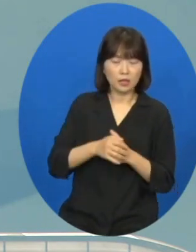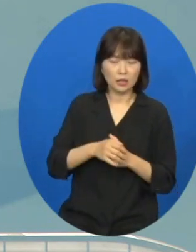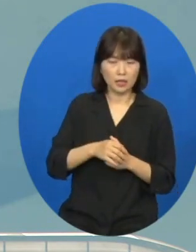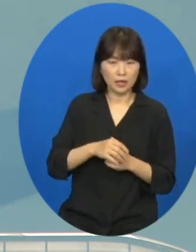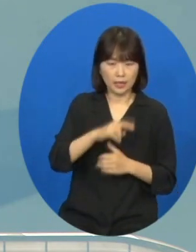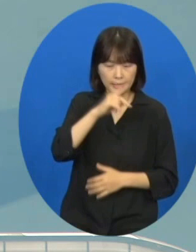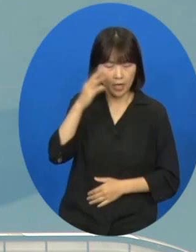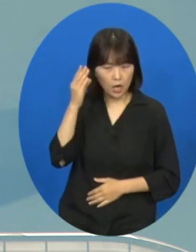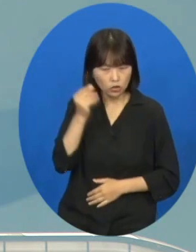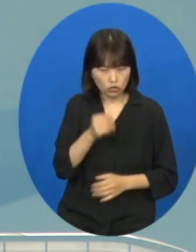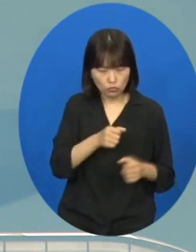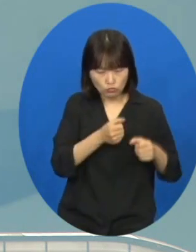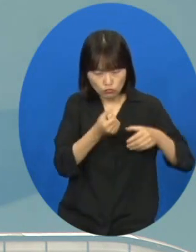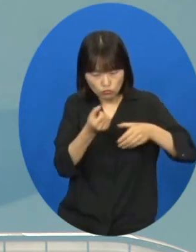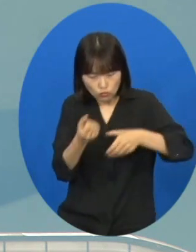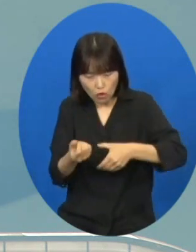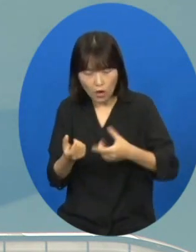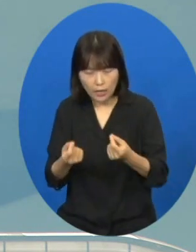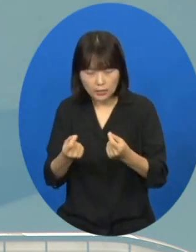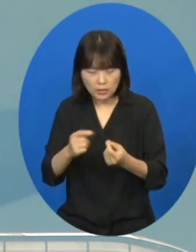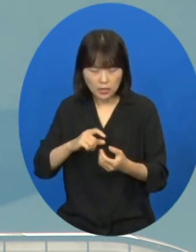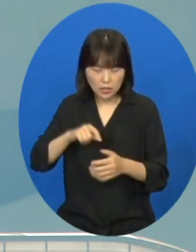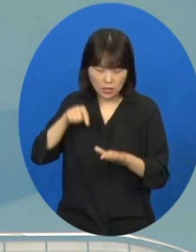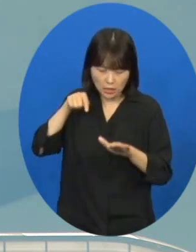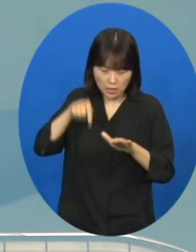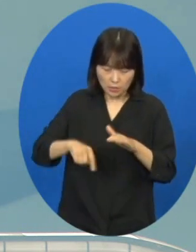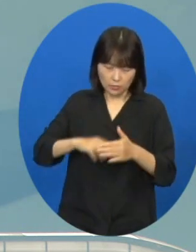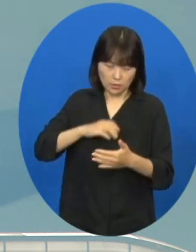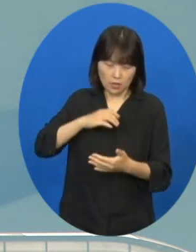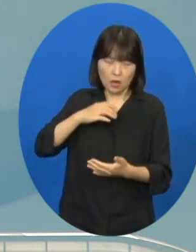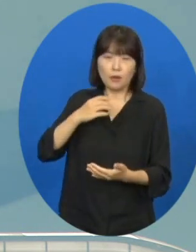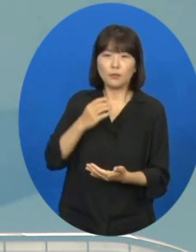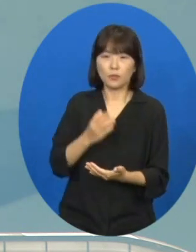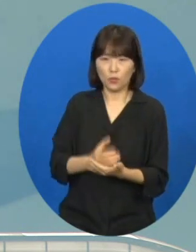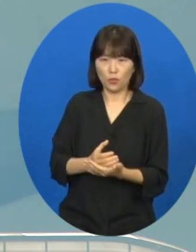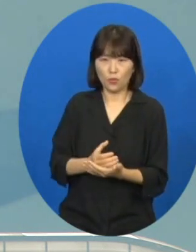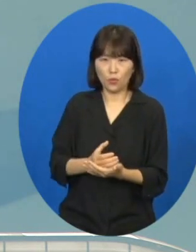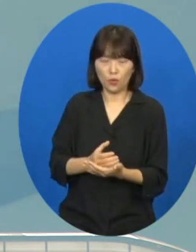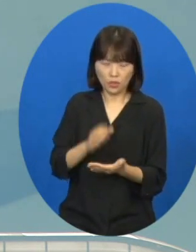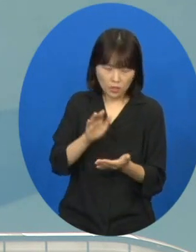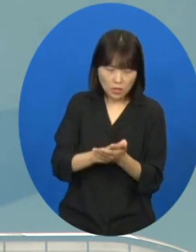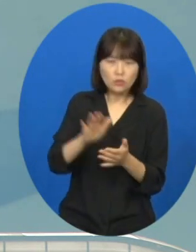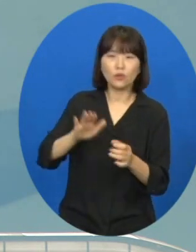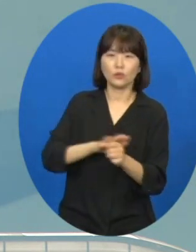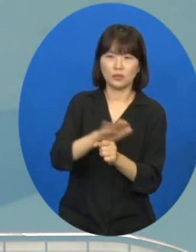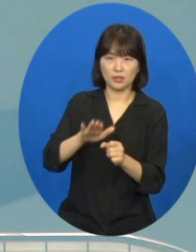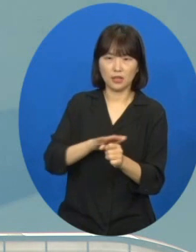쏟아 부은 것 같은 그런 깊은 감동, 그 뜨거운 사랑은